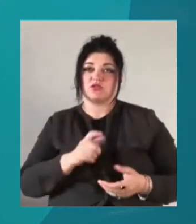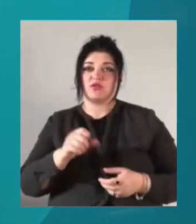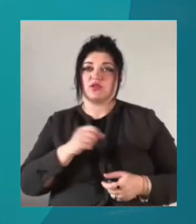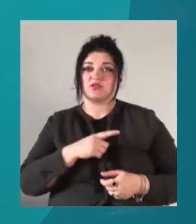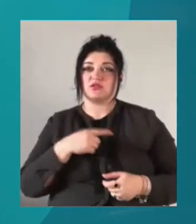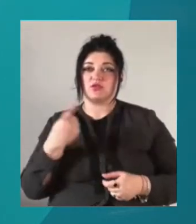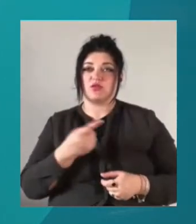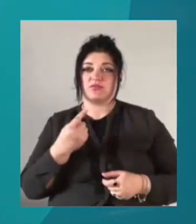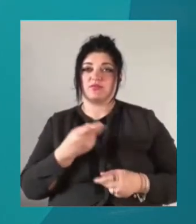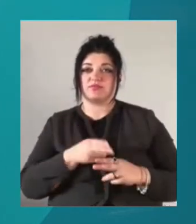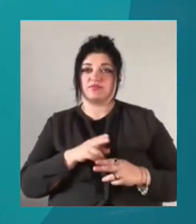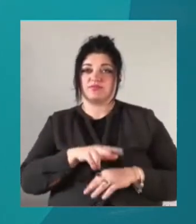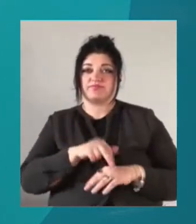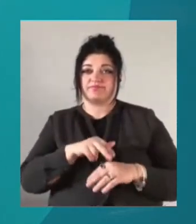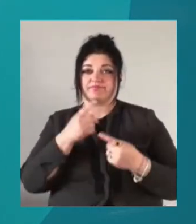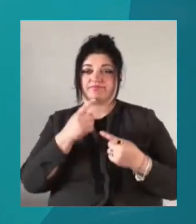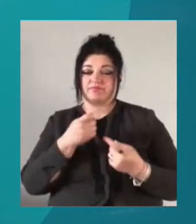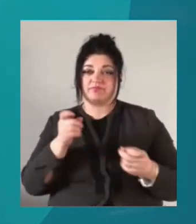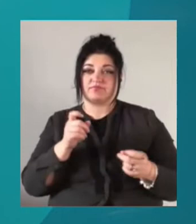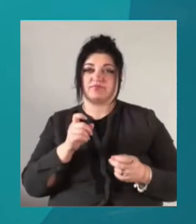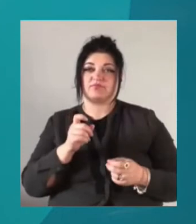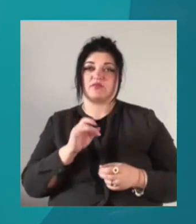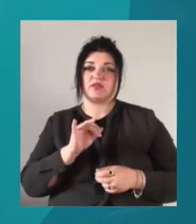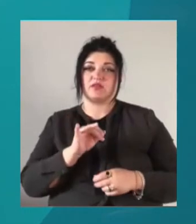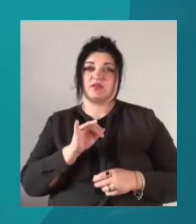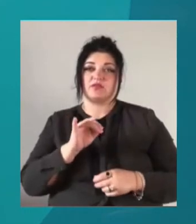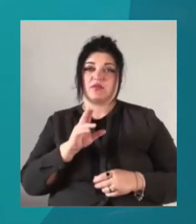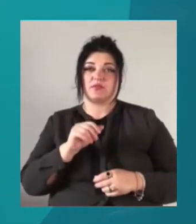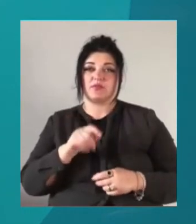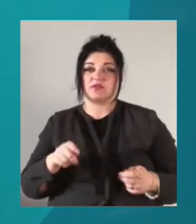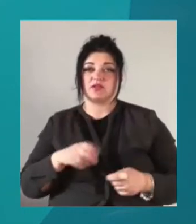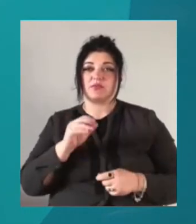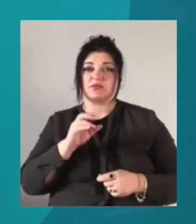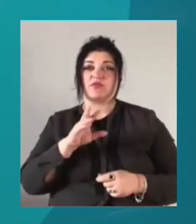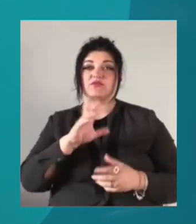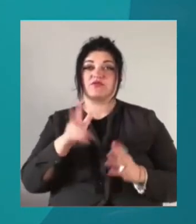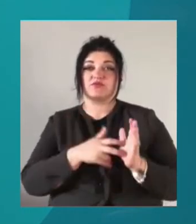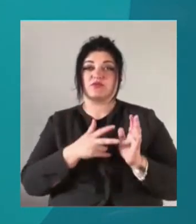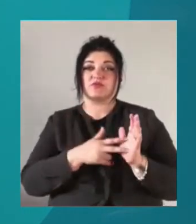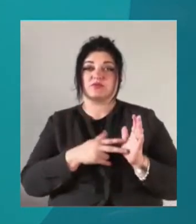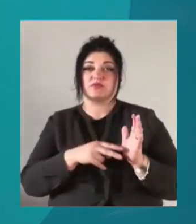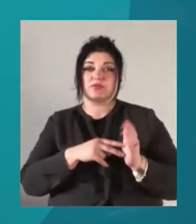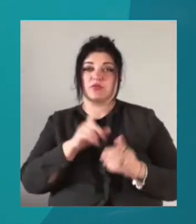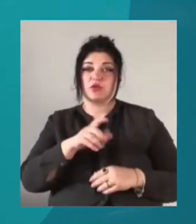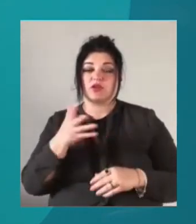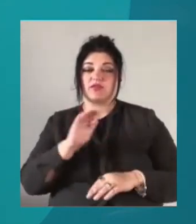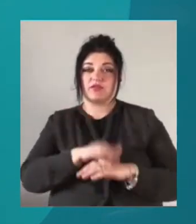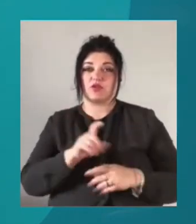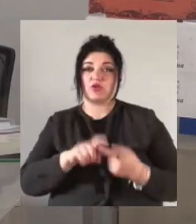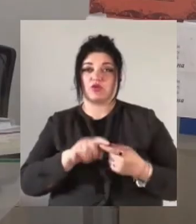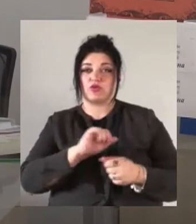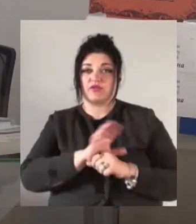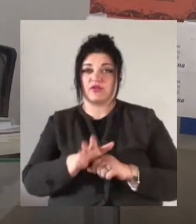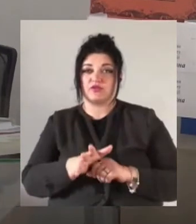Одеської облдержадміністрації Максим Куций. Усього в регіоні 878 людей, у яких виявили коронавірус